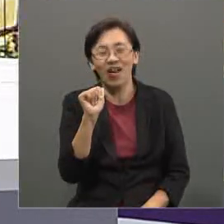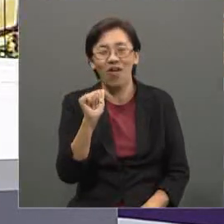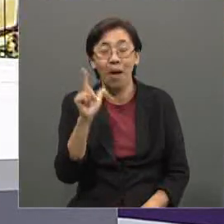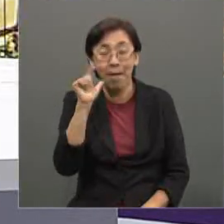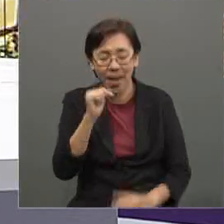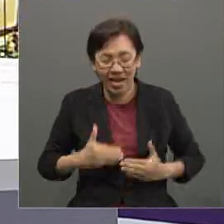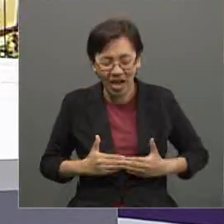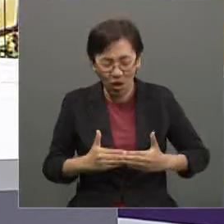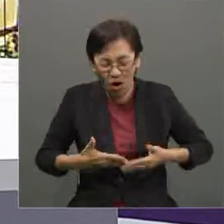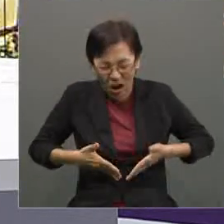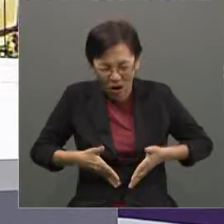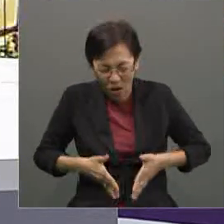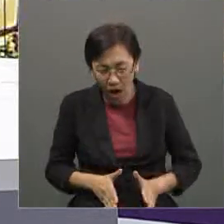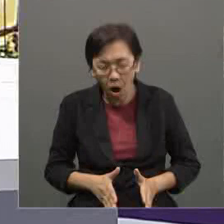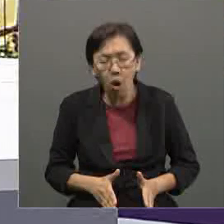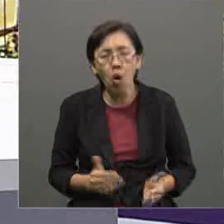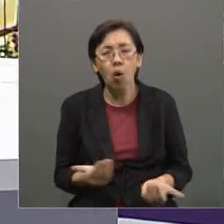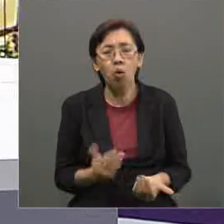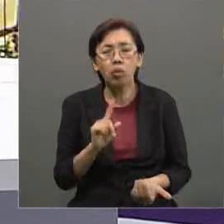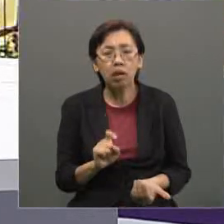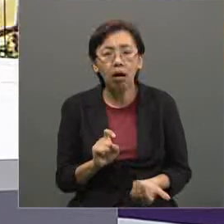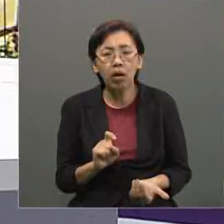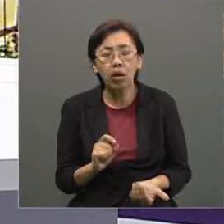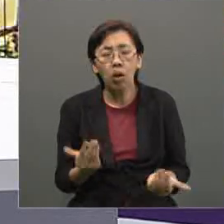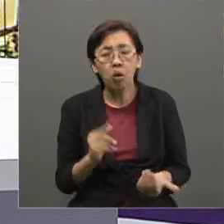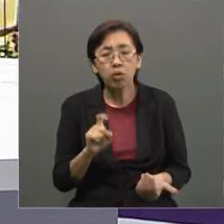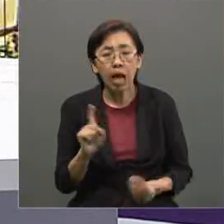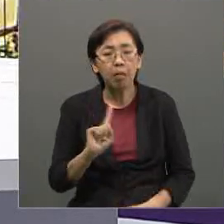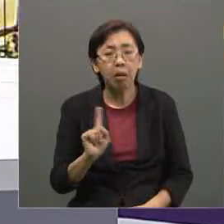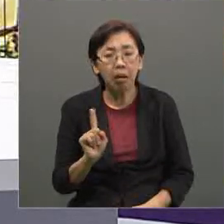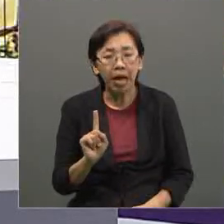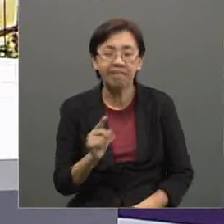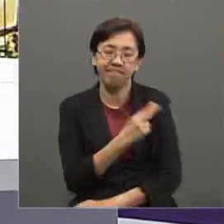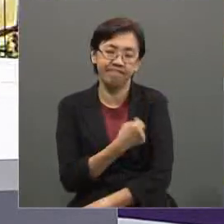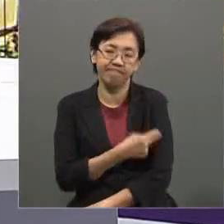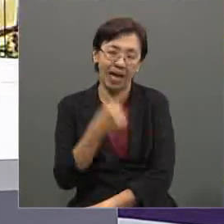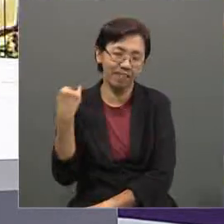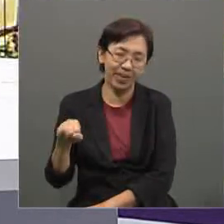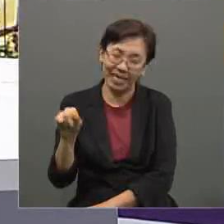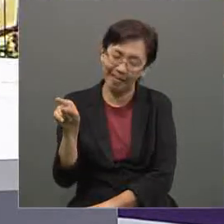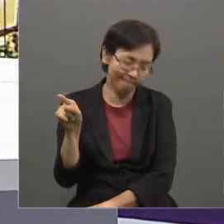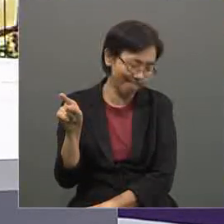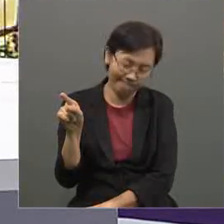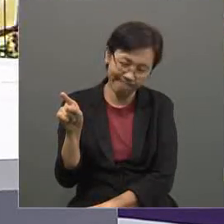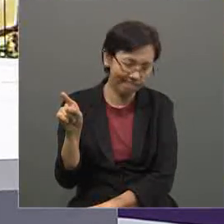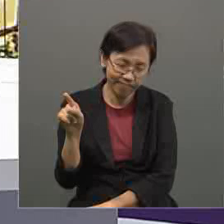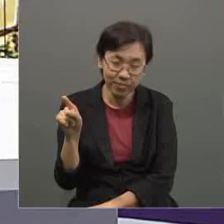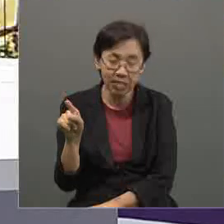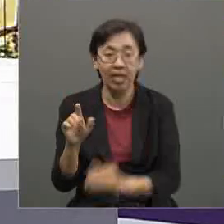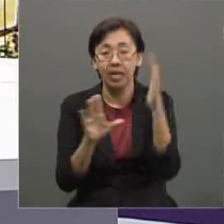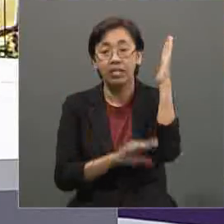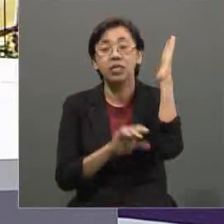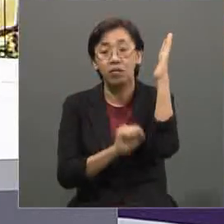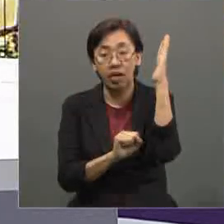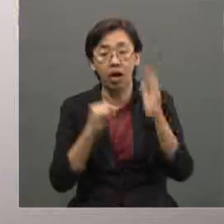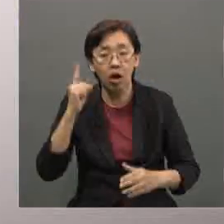ครับแต่ปรากฏว่าลูกเสียชีวิตซึ่งเขามองว่ามันเกิดจากความบกพร่องของทางโรงพยาบาลหรือเปล่ากรณีนี้เกิดขึ้นที่สงขลาคุณผู้ชม